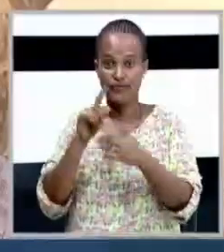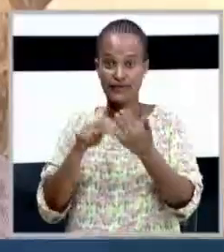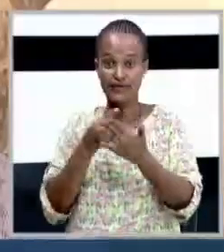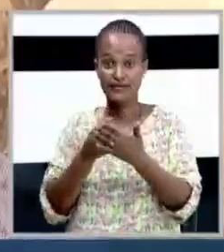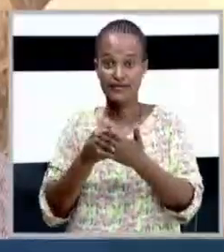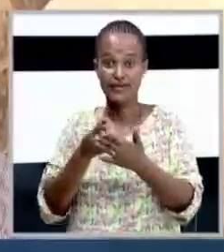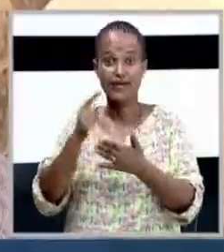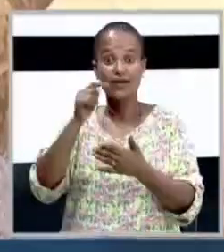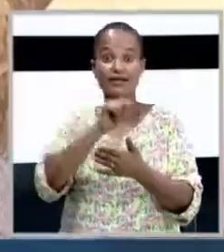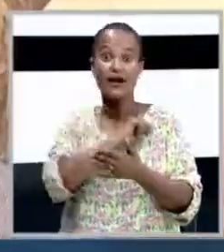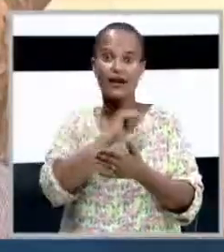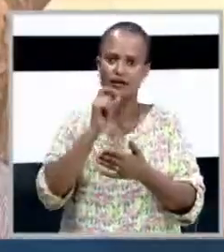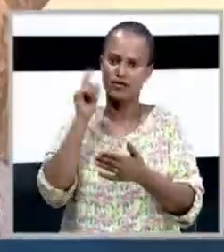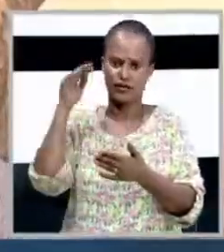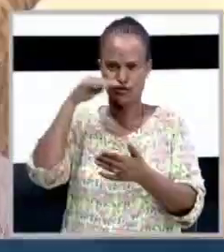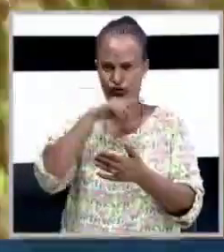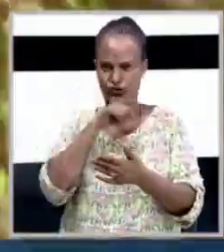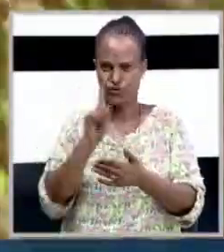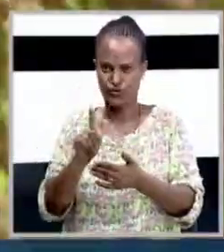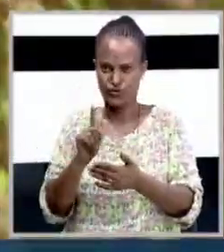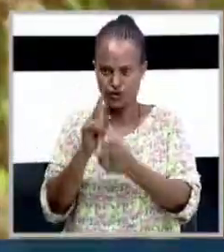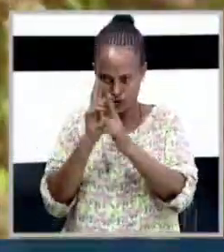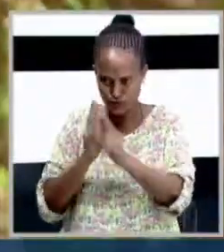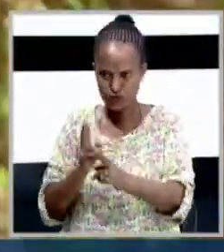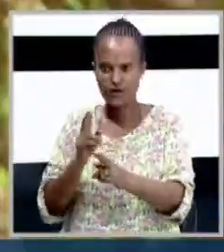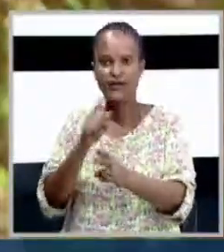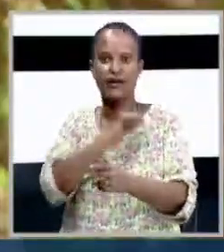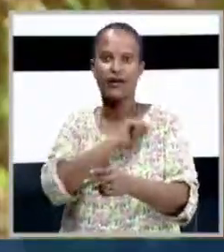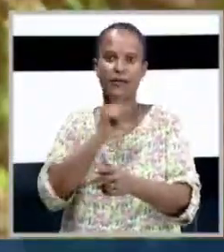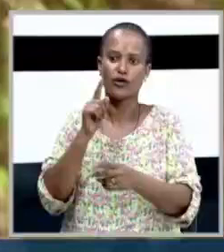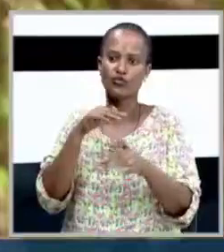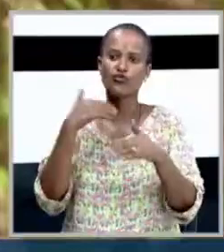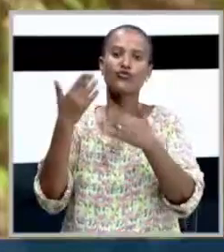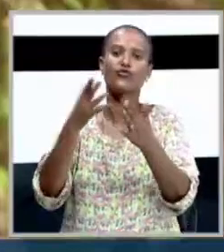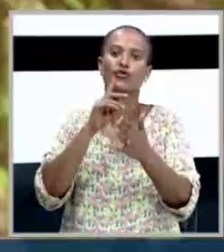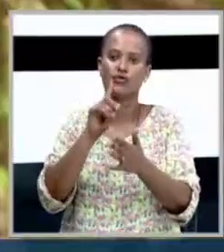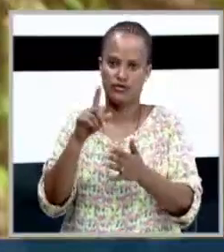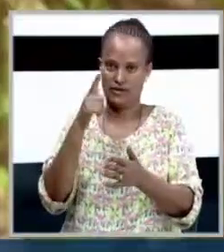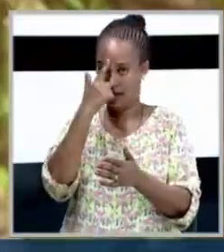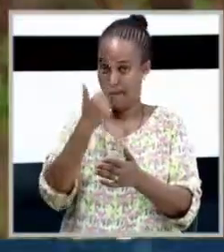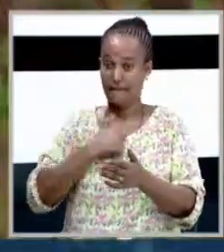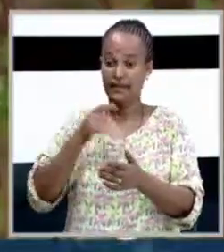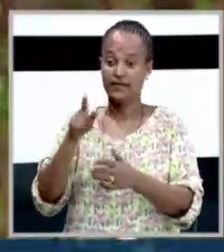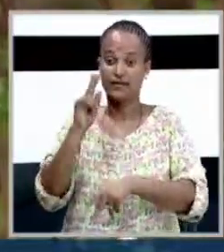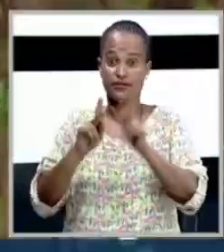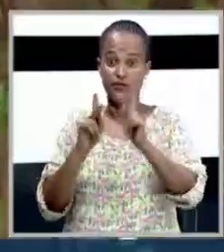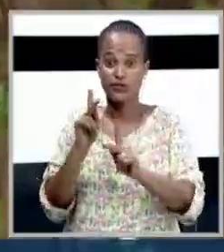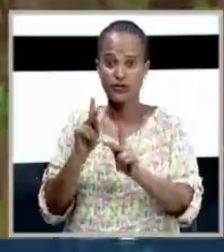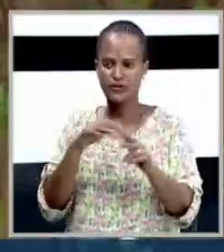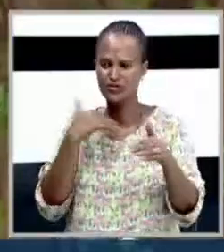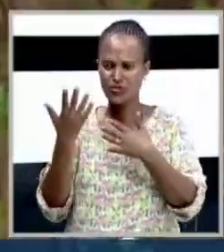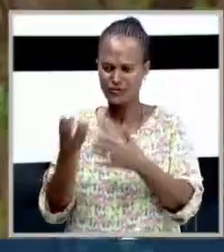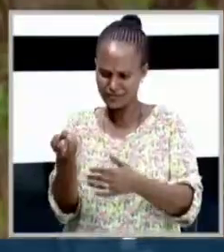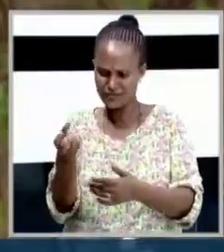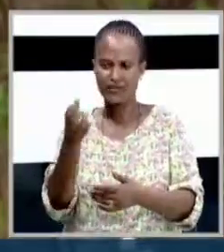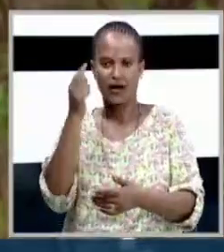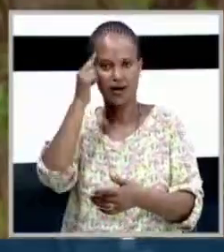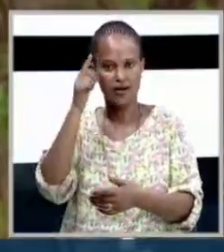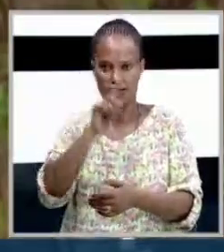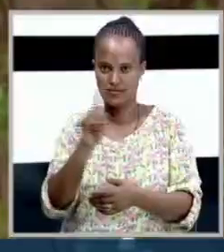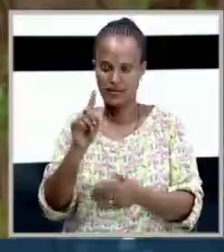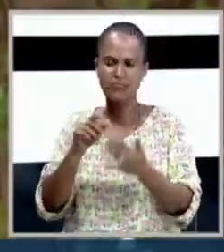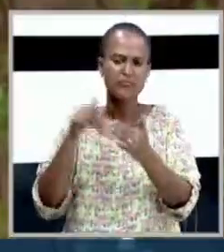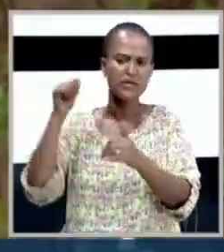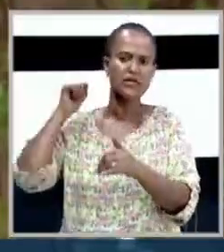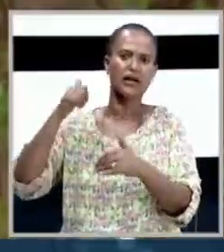ማለት ዘይሕሱ ተጋዳላይ ማለት ክቡር ተጋዳላይ ማለት ውፍይ ኢሉ ይኣምን ትህዝቢ እውን ማለት እዩ። ንሞት ክንዲዚ ኣይትሓስባን